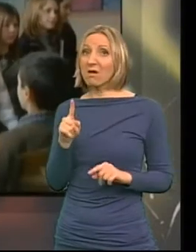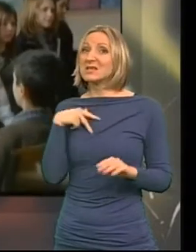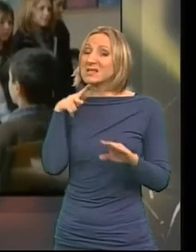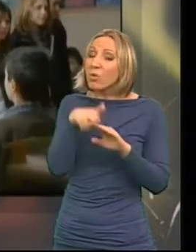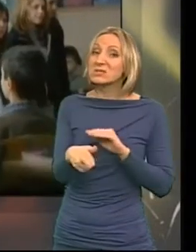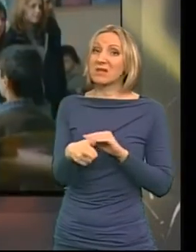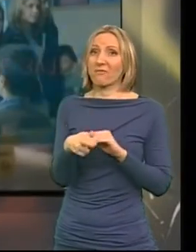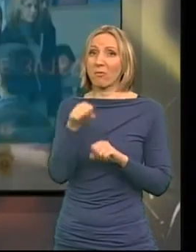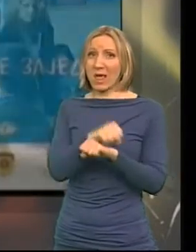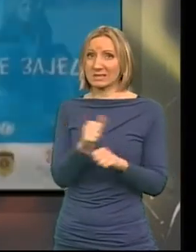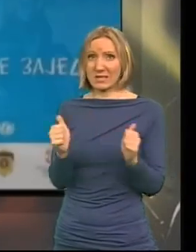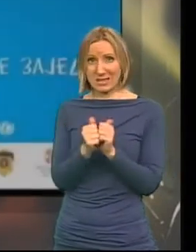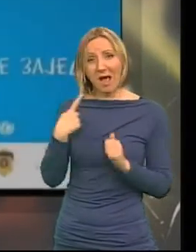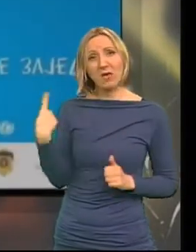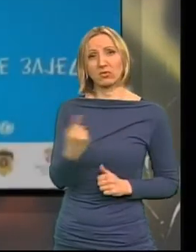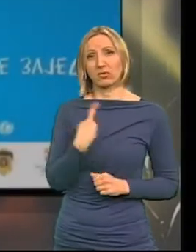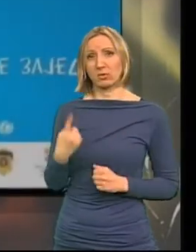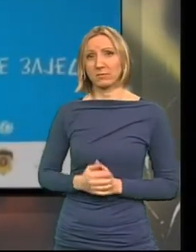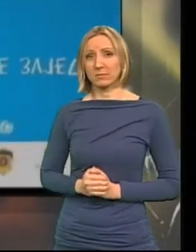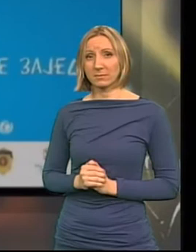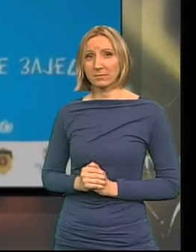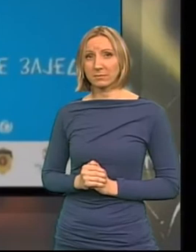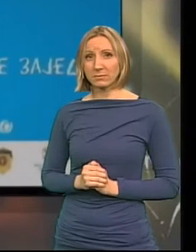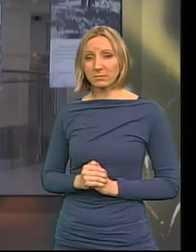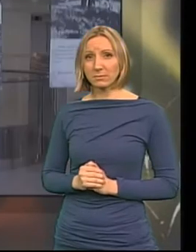Zaustavimo nasilje zajedno.